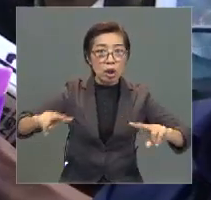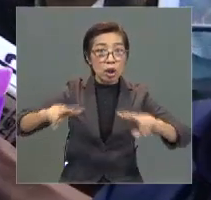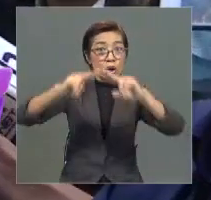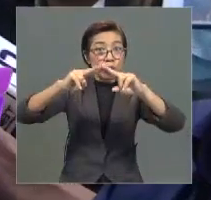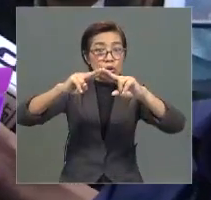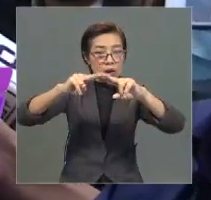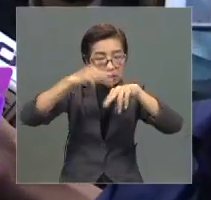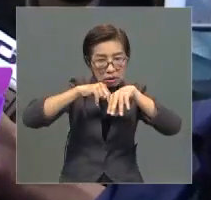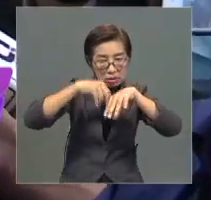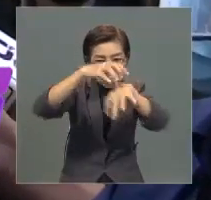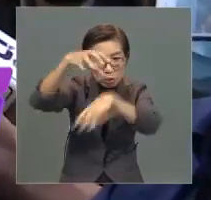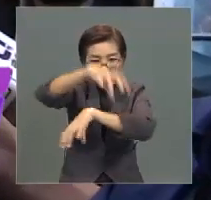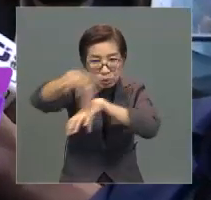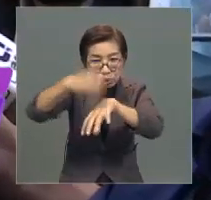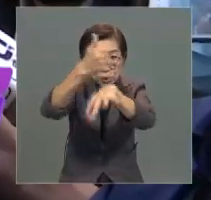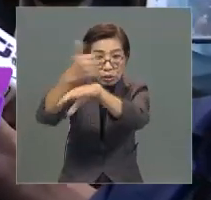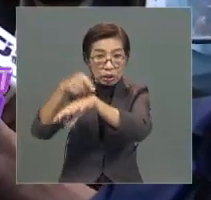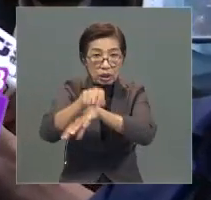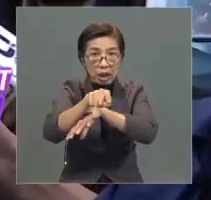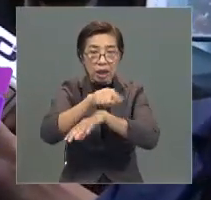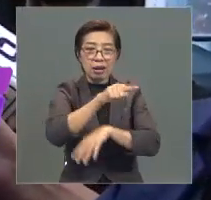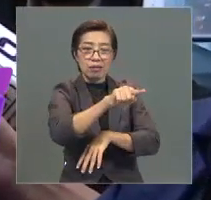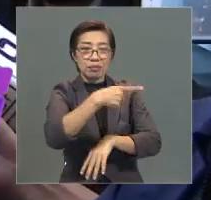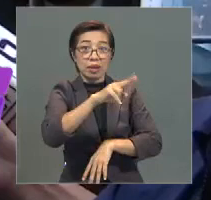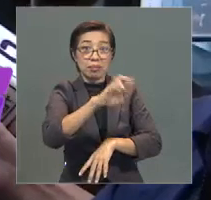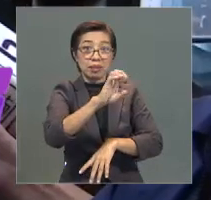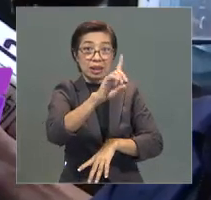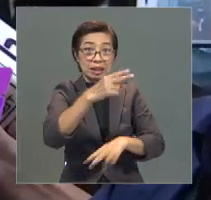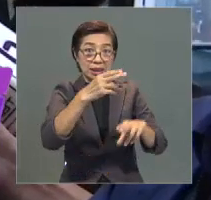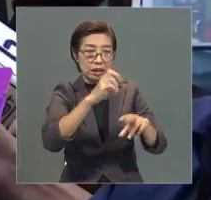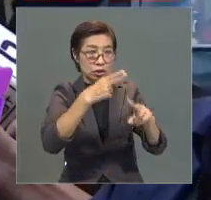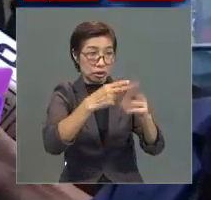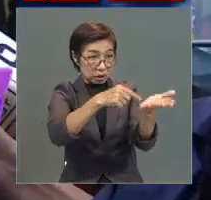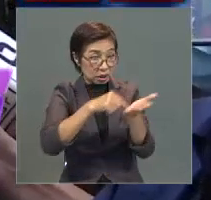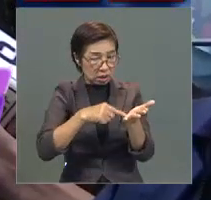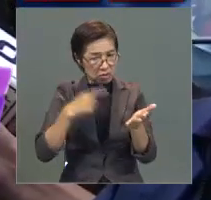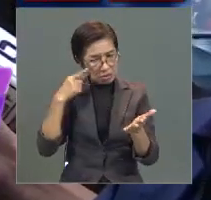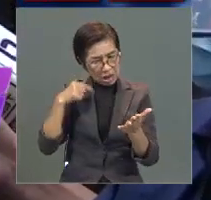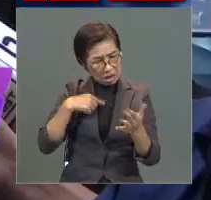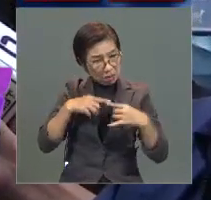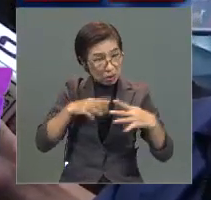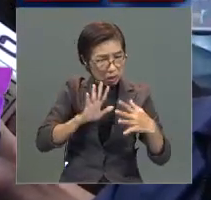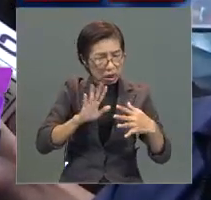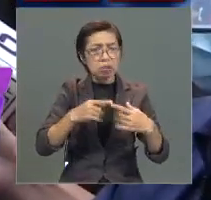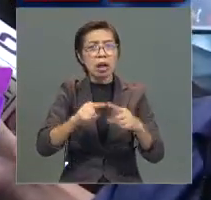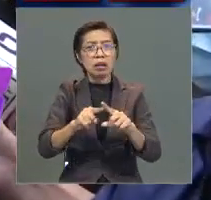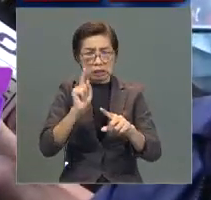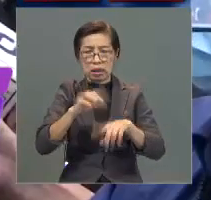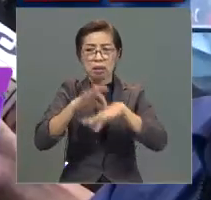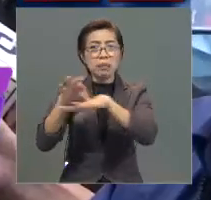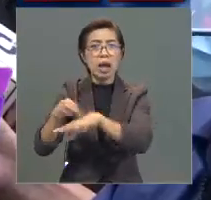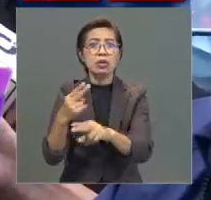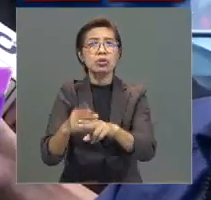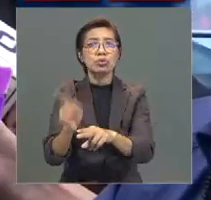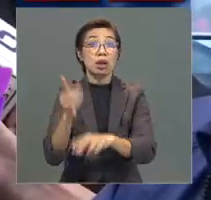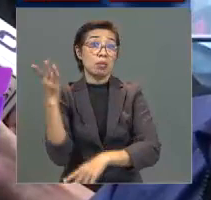นั้นขณะนี้เห็นได้ชัดว่าไม่มีการเปลี่ยนแปลงไปจากที่คุณปรีดีเสนอนะครับอย่างชื่อของคุณลวรนเป็นต้นนะฮะโดยเมื่อคืนคุณป